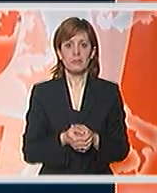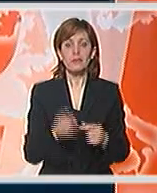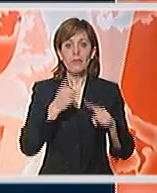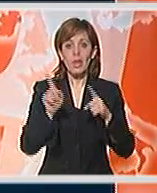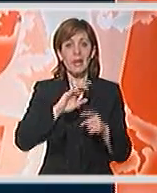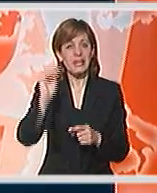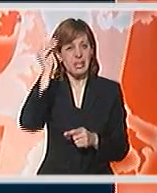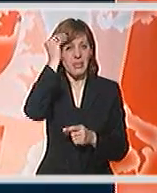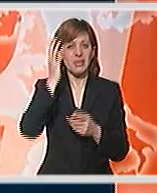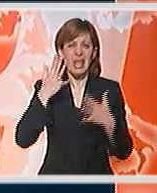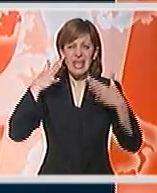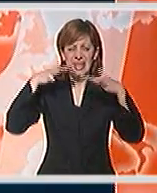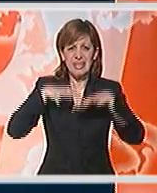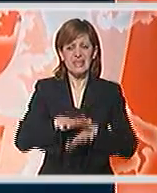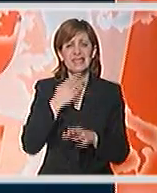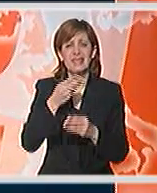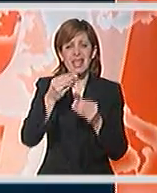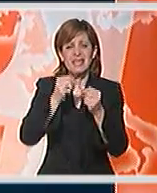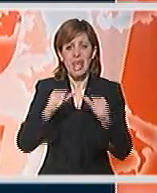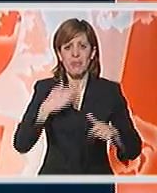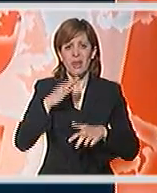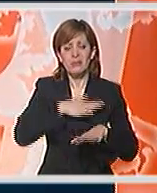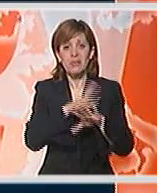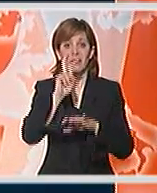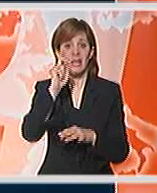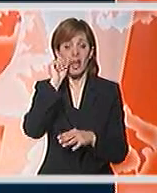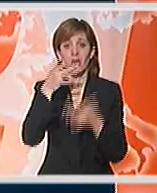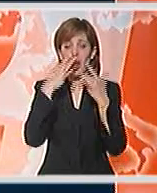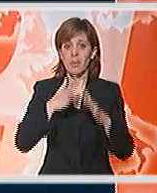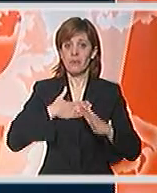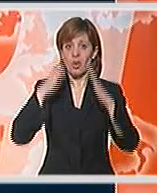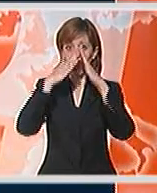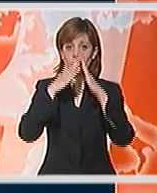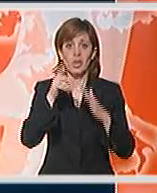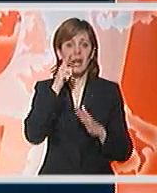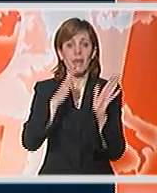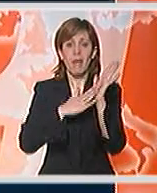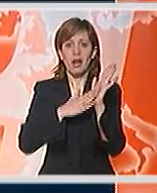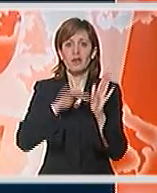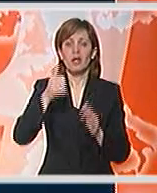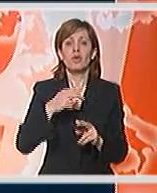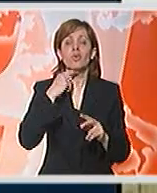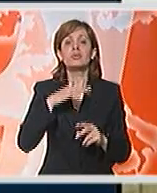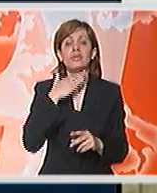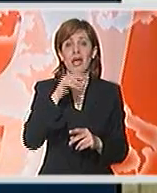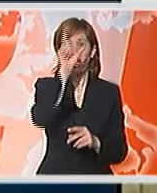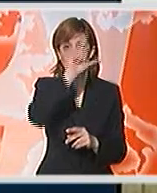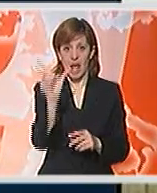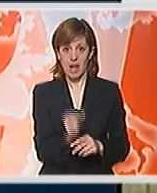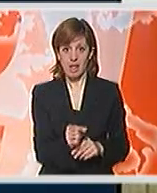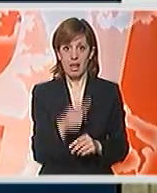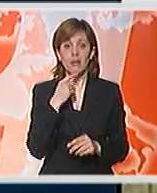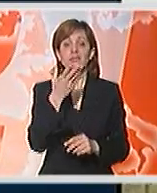Zbog nezapamćenog klizišta, više od 200 ljudi je evakuisano iz svojih domova u gradu Majerato na jugu Italije. Televizija